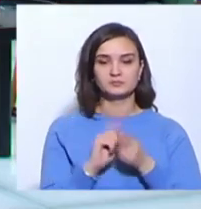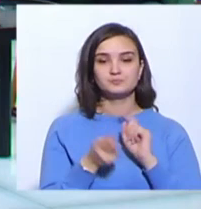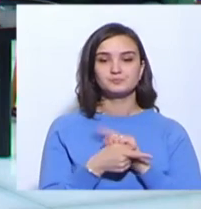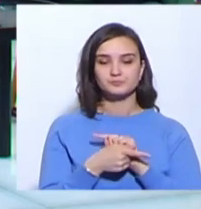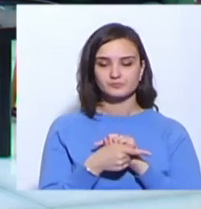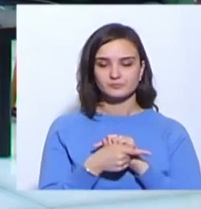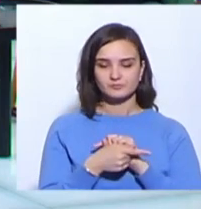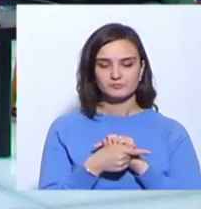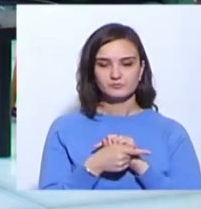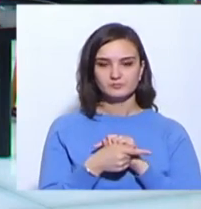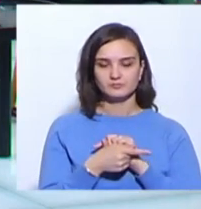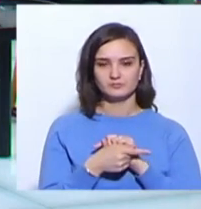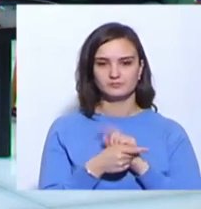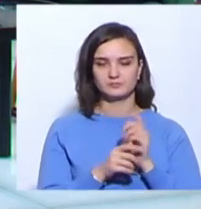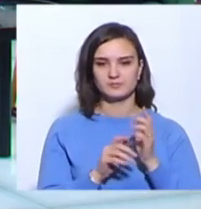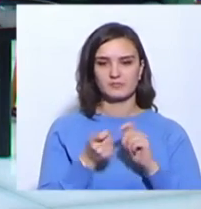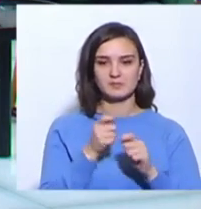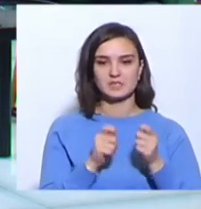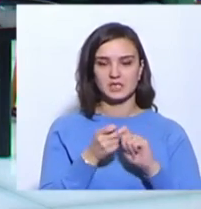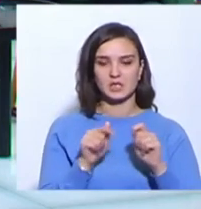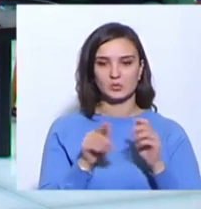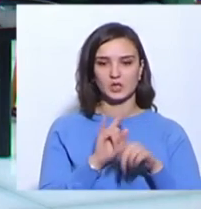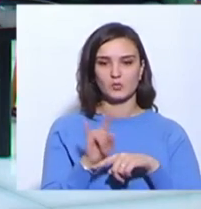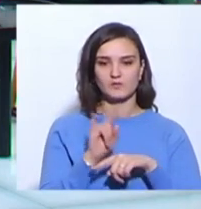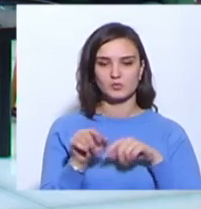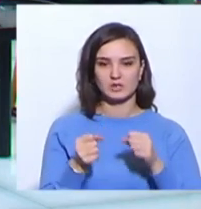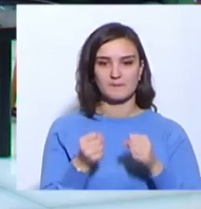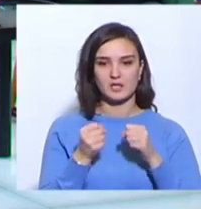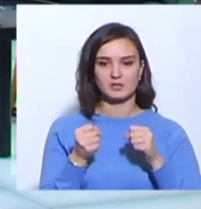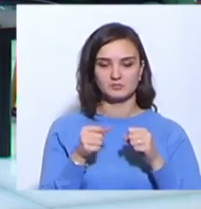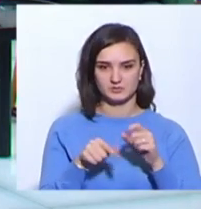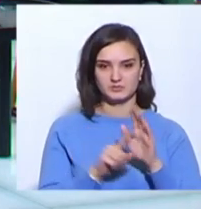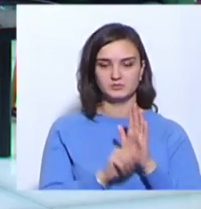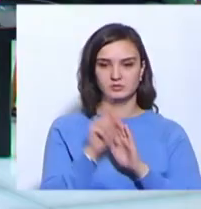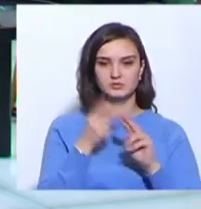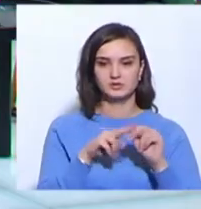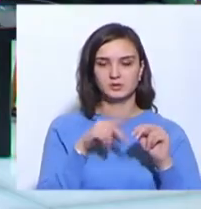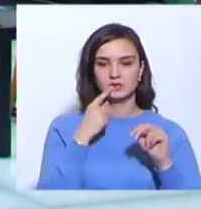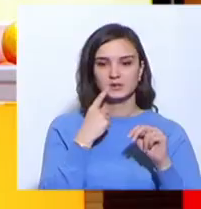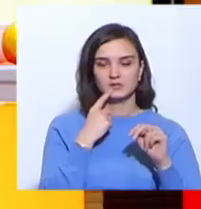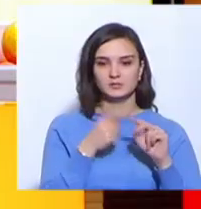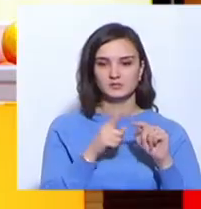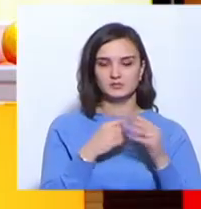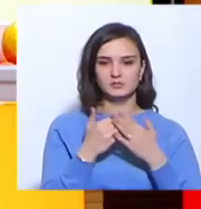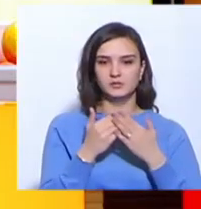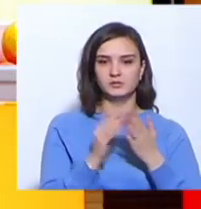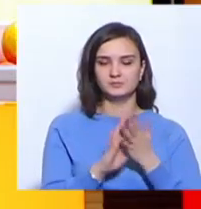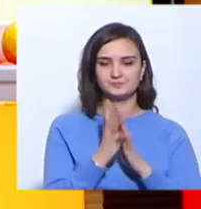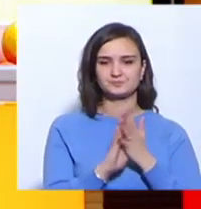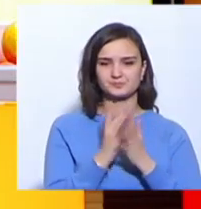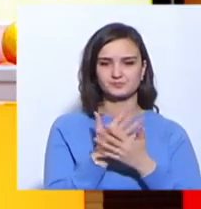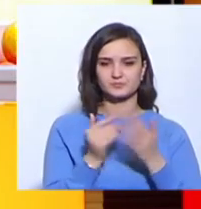არამედ მცენარეული ცხიმების ხელოვნურად გამყარებისას წარმოიქმნება. ამიტომ ვამბობთ ხოლმე მაგალითად